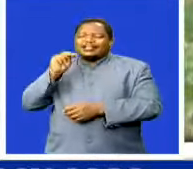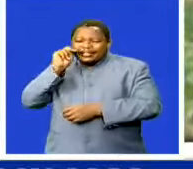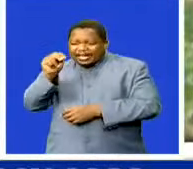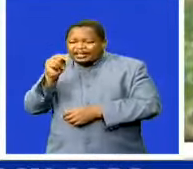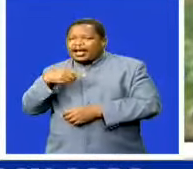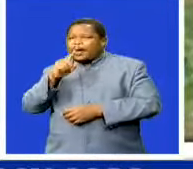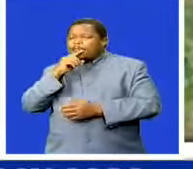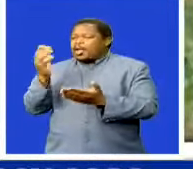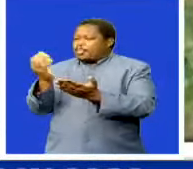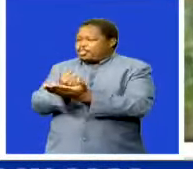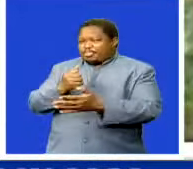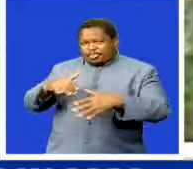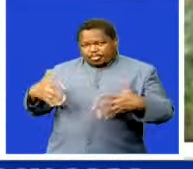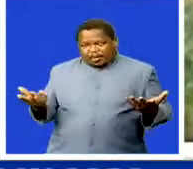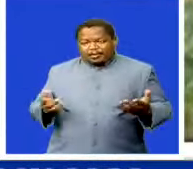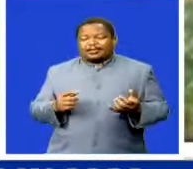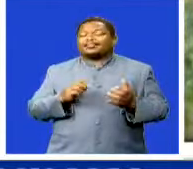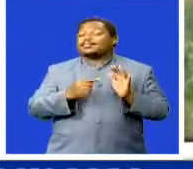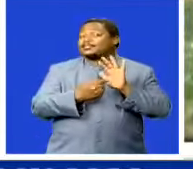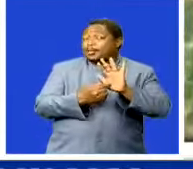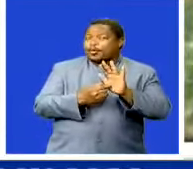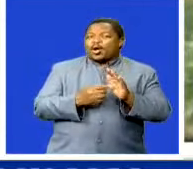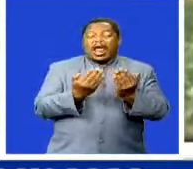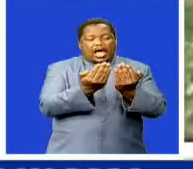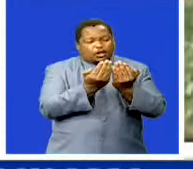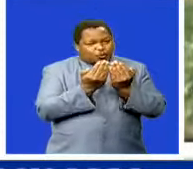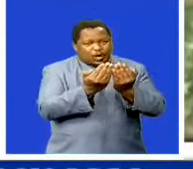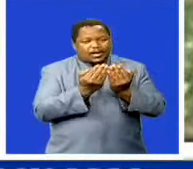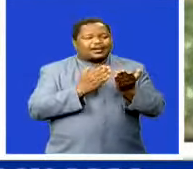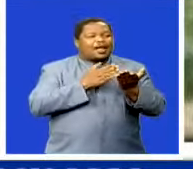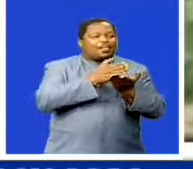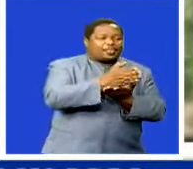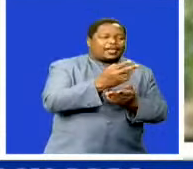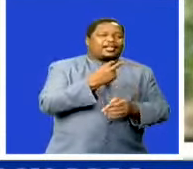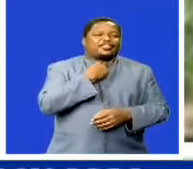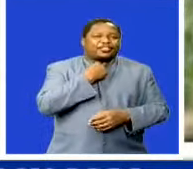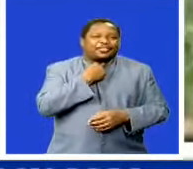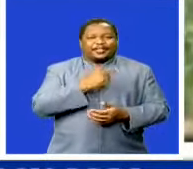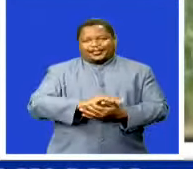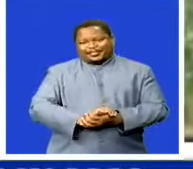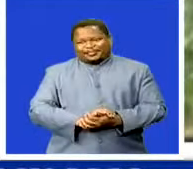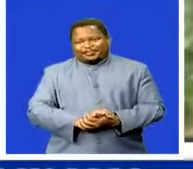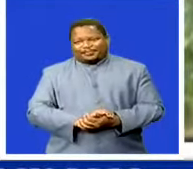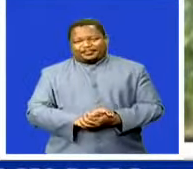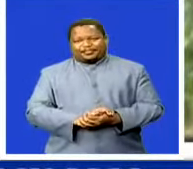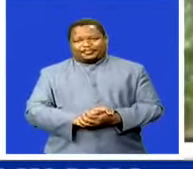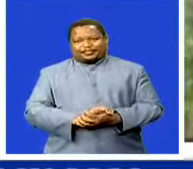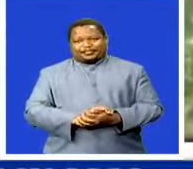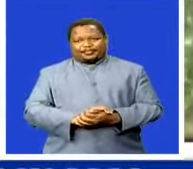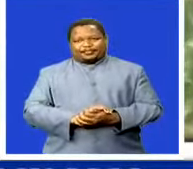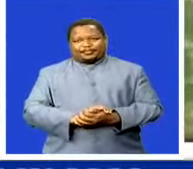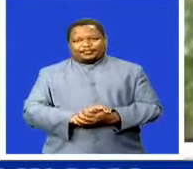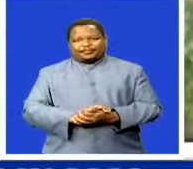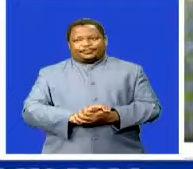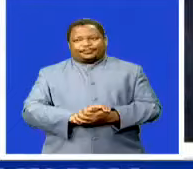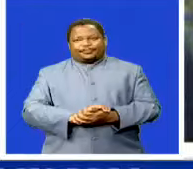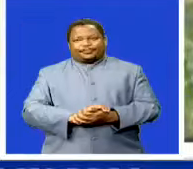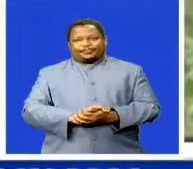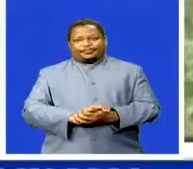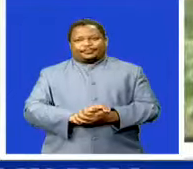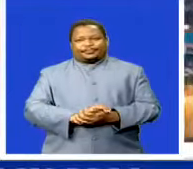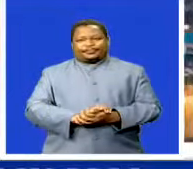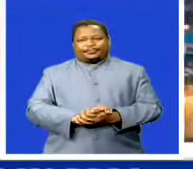ukuthola imfundo nalokunye eTindzabeni kubika temalanga endlamini ngina Thembikosi Mavimbela esipiki